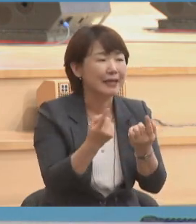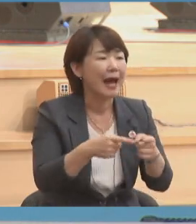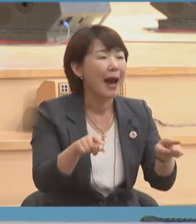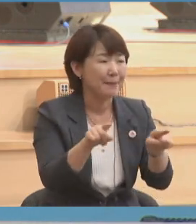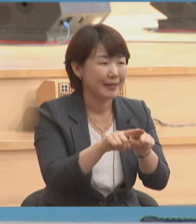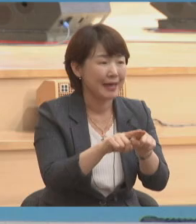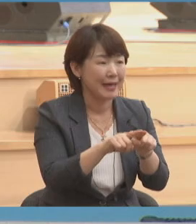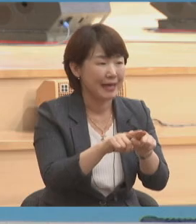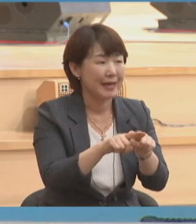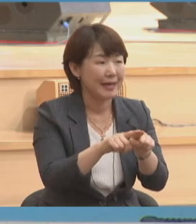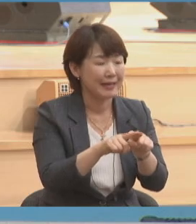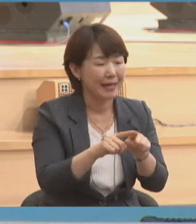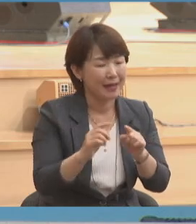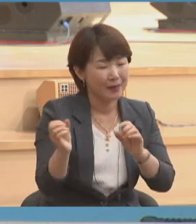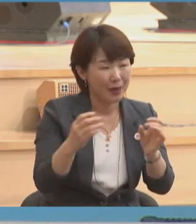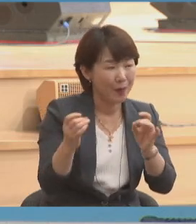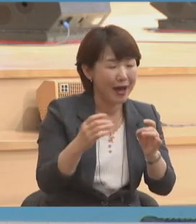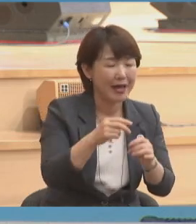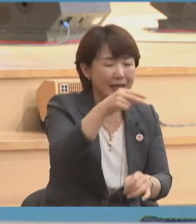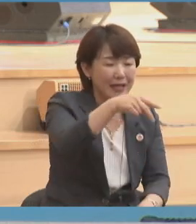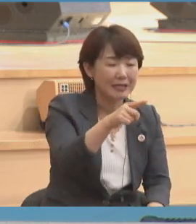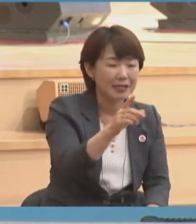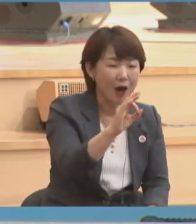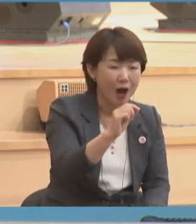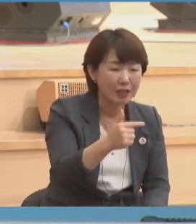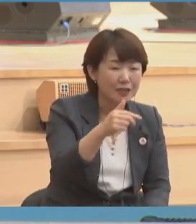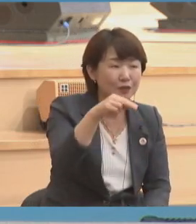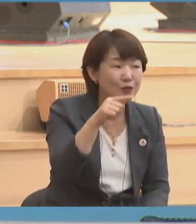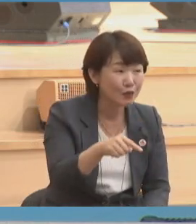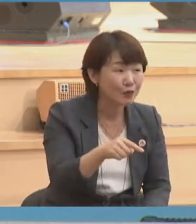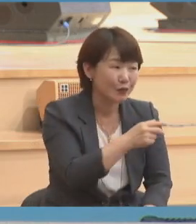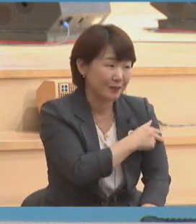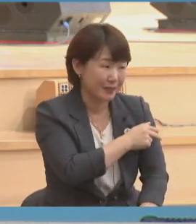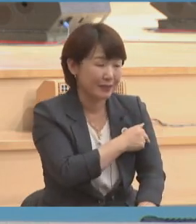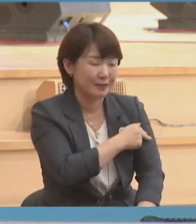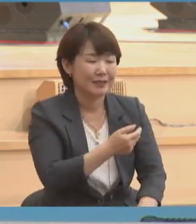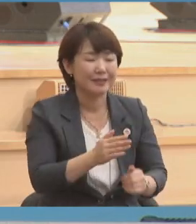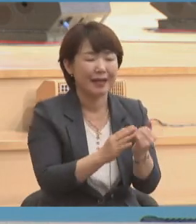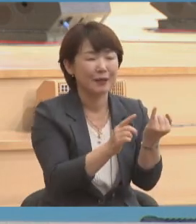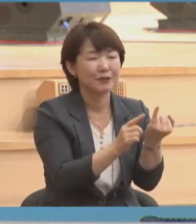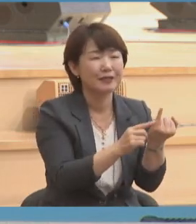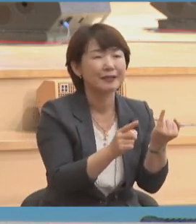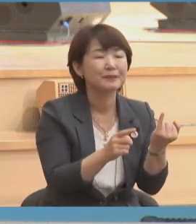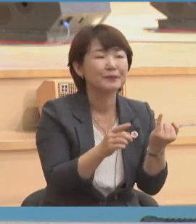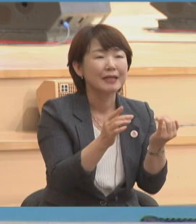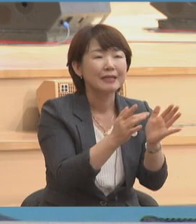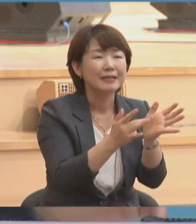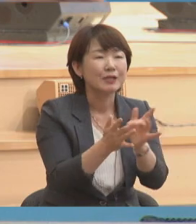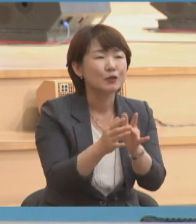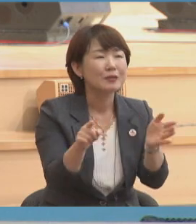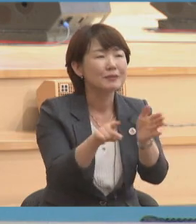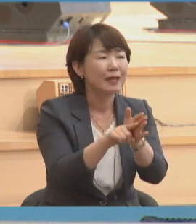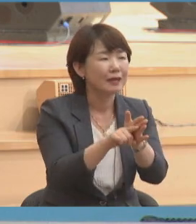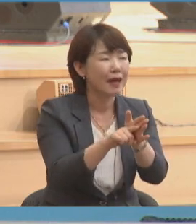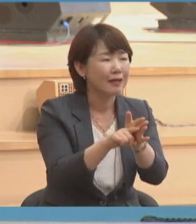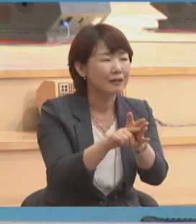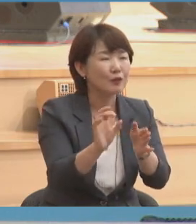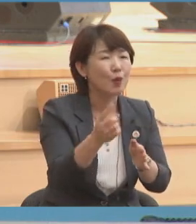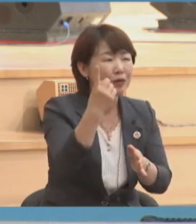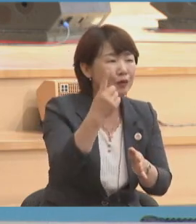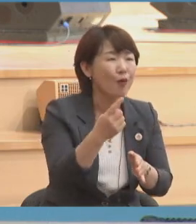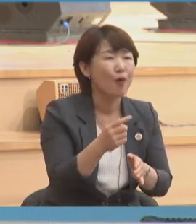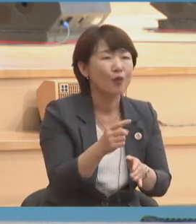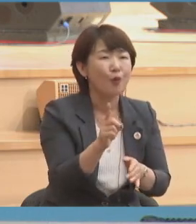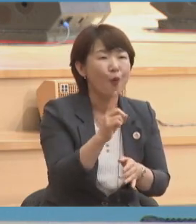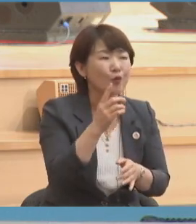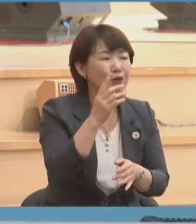서은주 집사님의 간증이었어요. 얼마 이 자리 어디 계실 거예요? 이분이 예수 믿게 된 것도 기적 가든 막